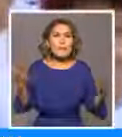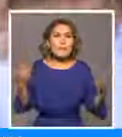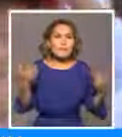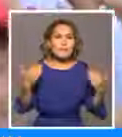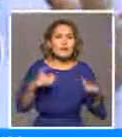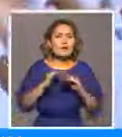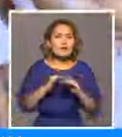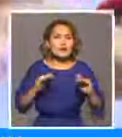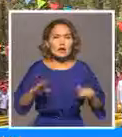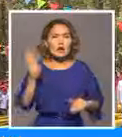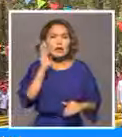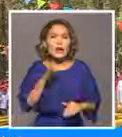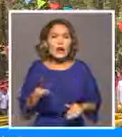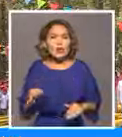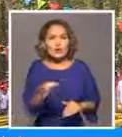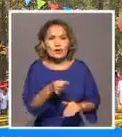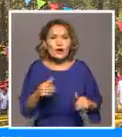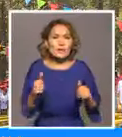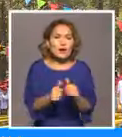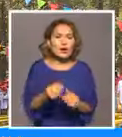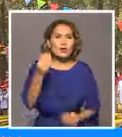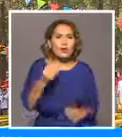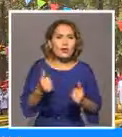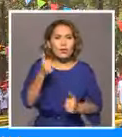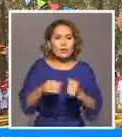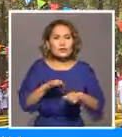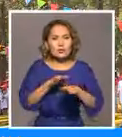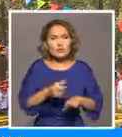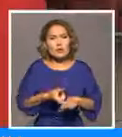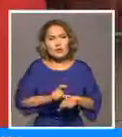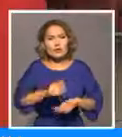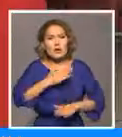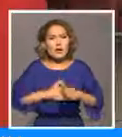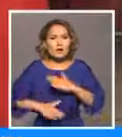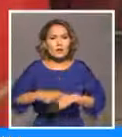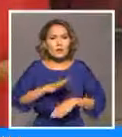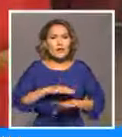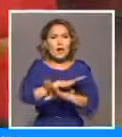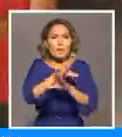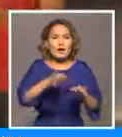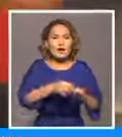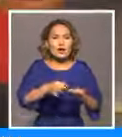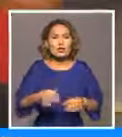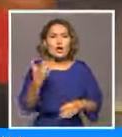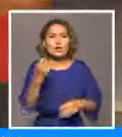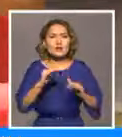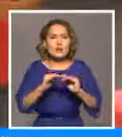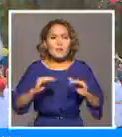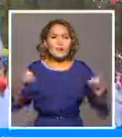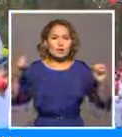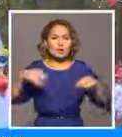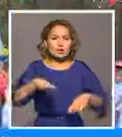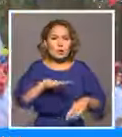көл жағасында тамаша ойындарға қатысып, шат-шадыман күйге бөленді. Айталық, осы маусымға барлық өңірден 300-ге жуық бала